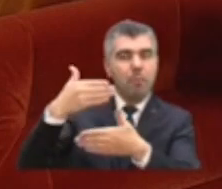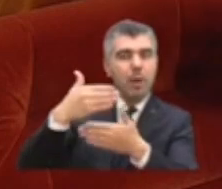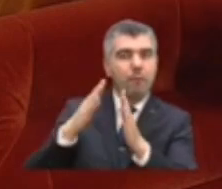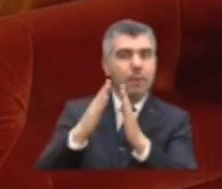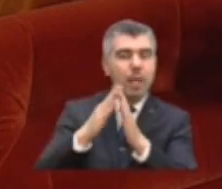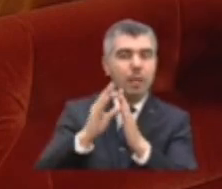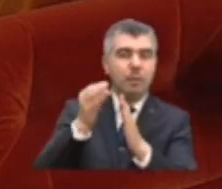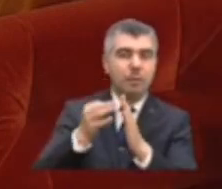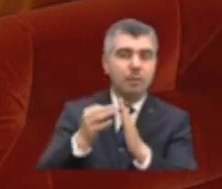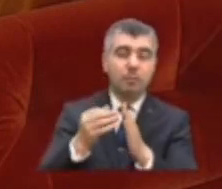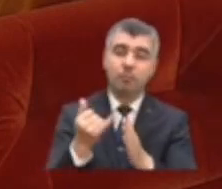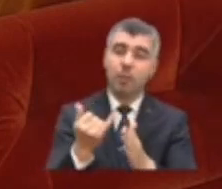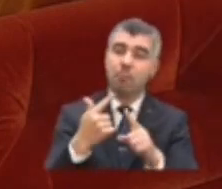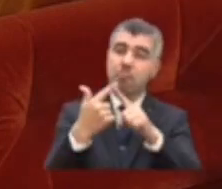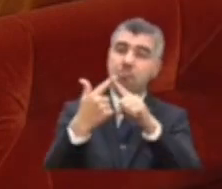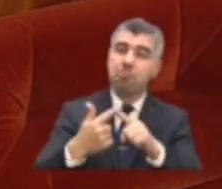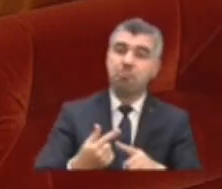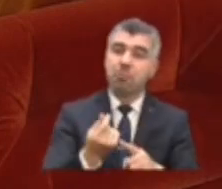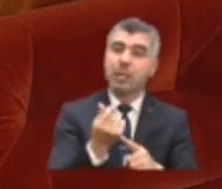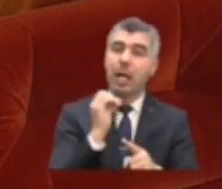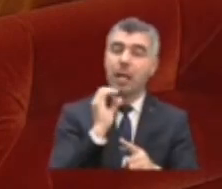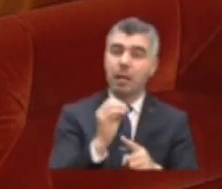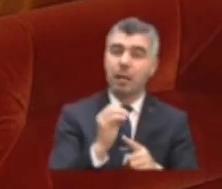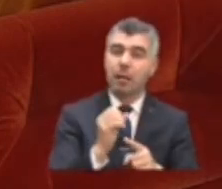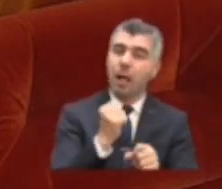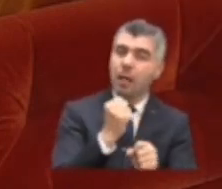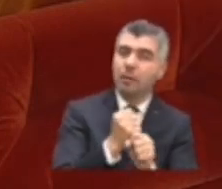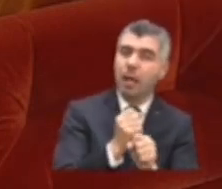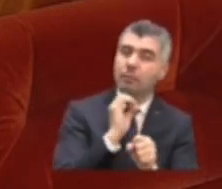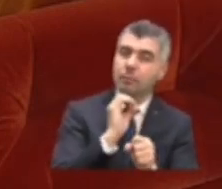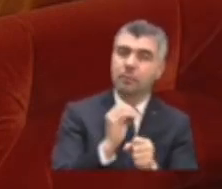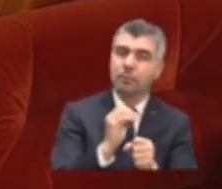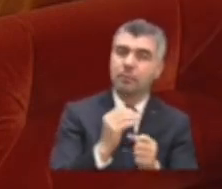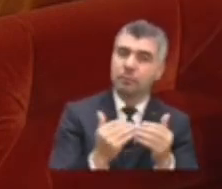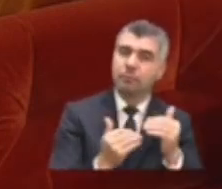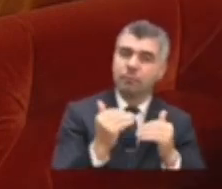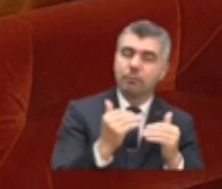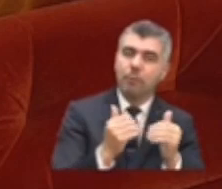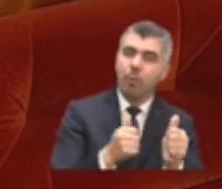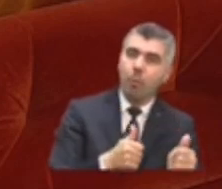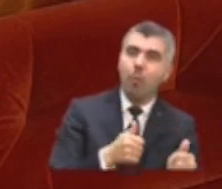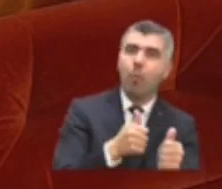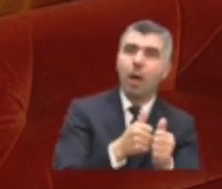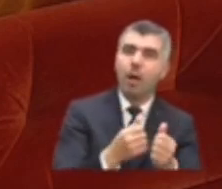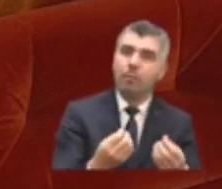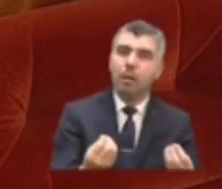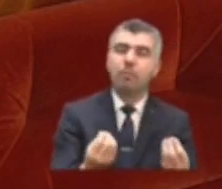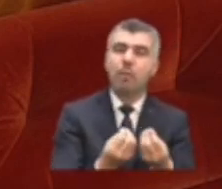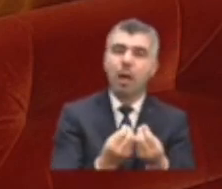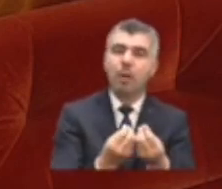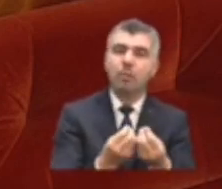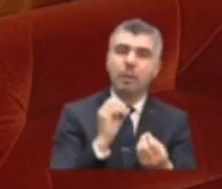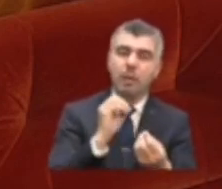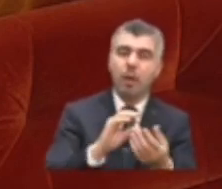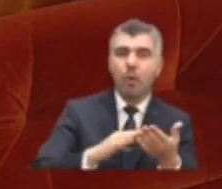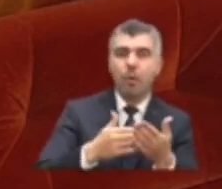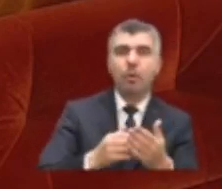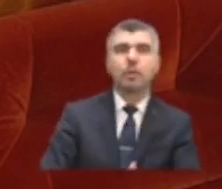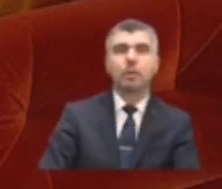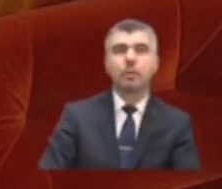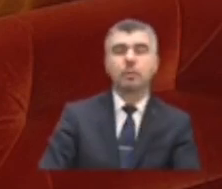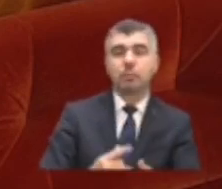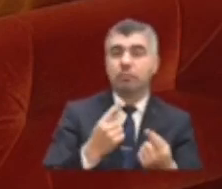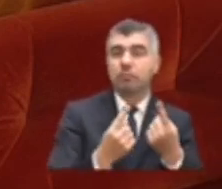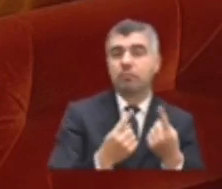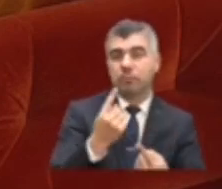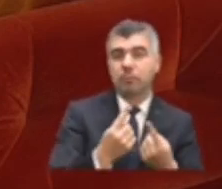ولكن بخصو إمكانات. لذلك كنعملوا حسب الإمكانات ديالنا باش نواكبوا هاد التطورات. ولكن على كل